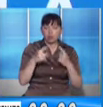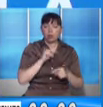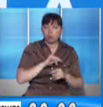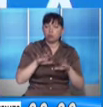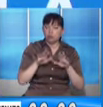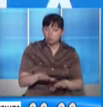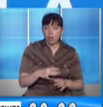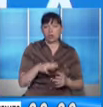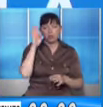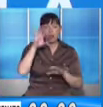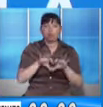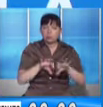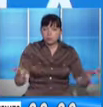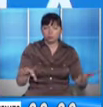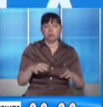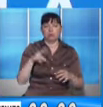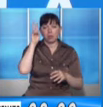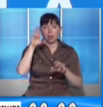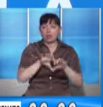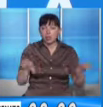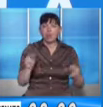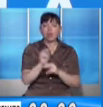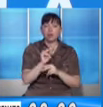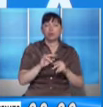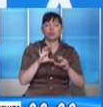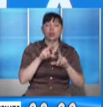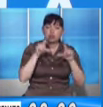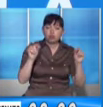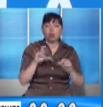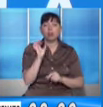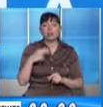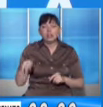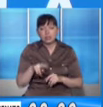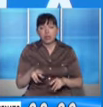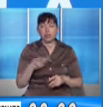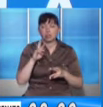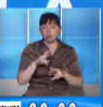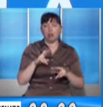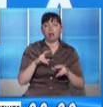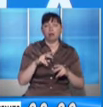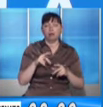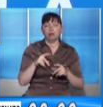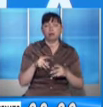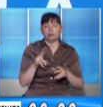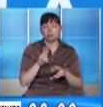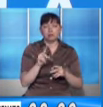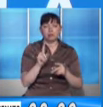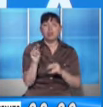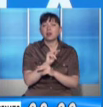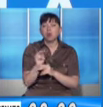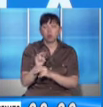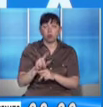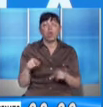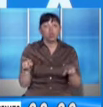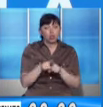sate, apeducte, canalizare, repararea școlilor, grădiniților, pentru modernizarea pieților și pentru gestionarea deșeurilor.